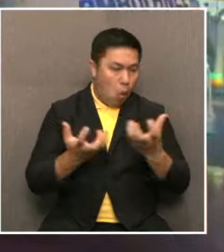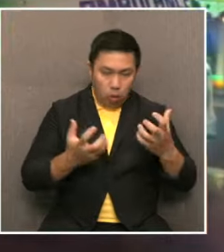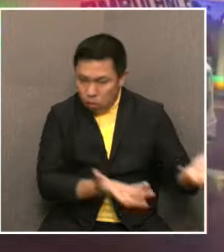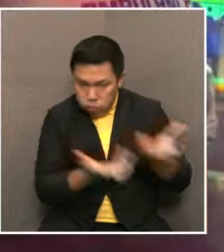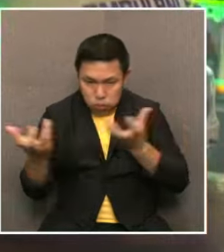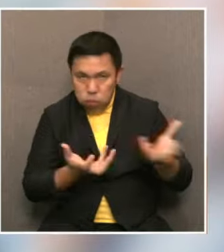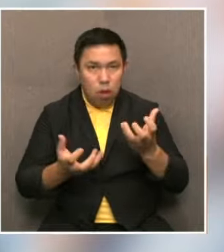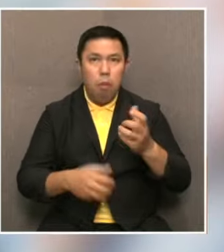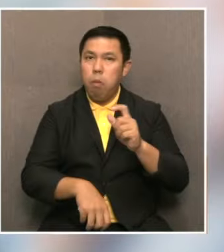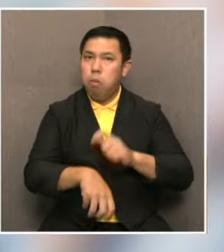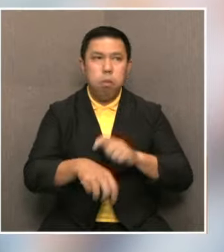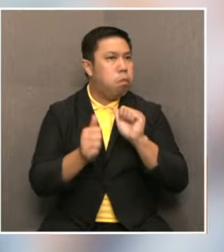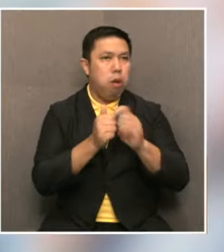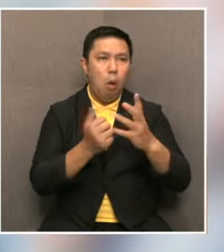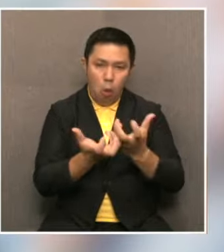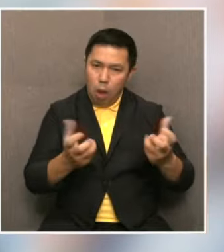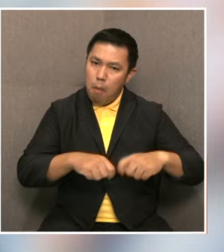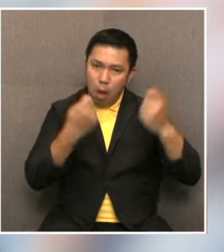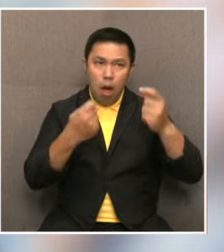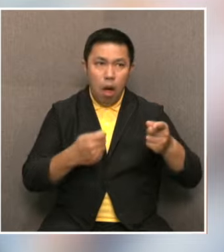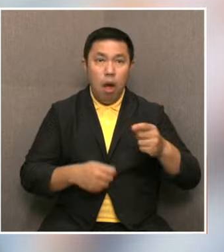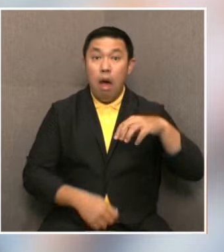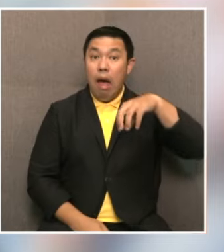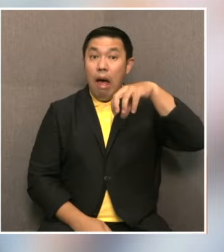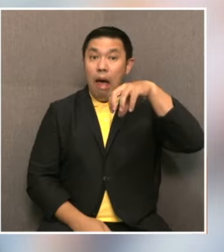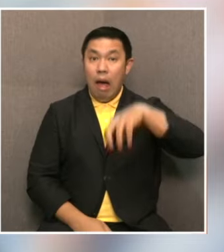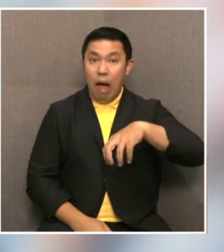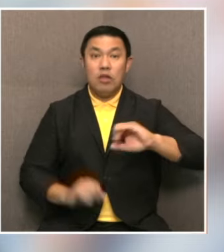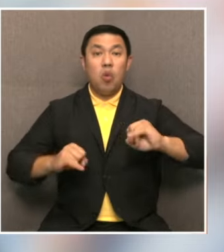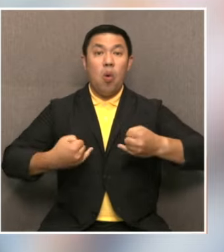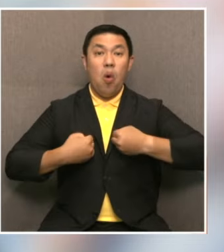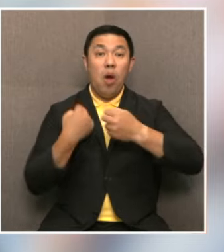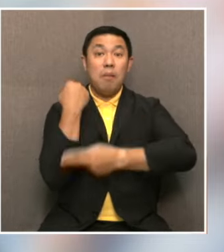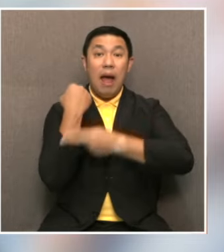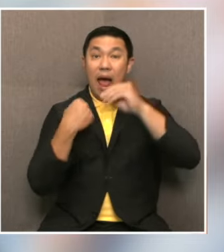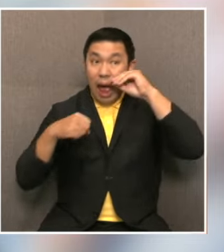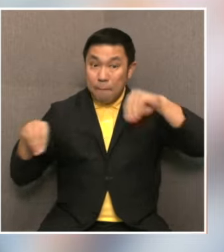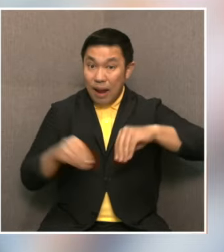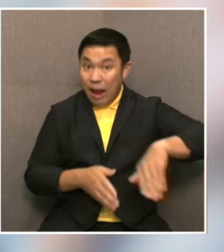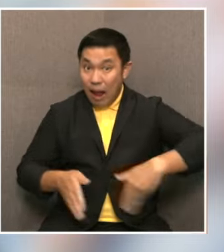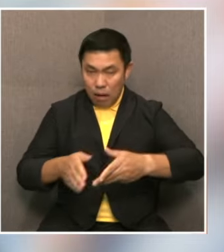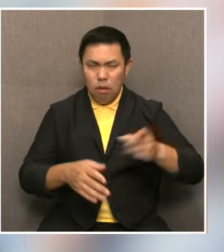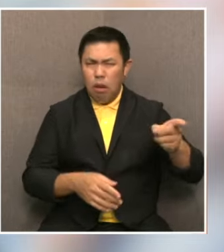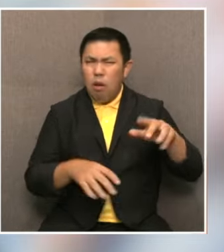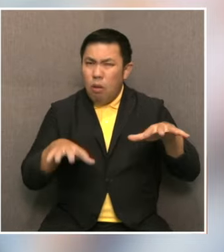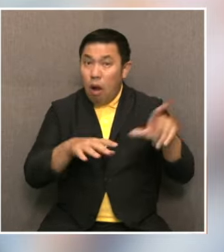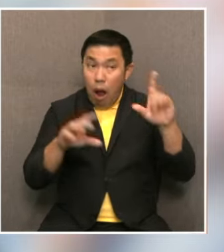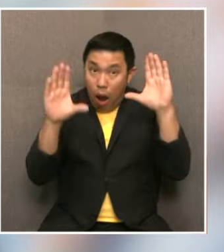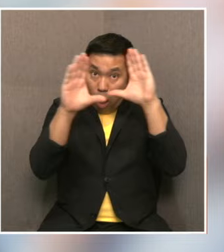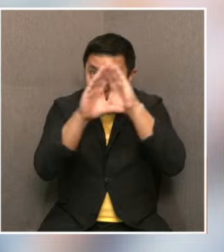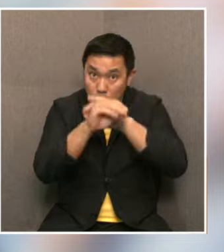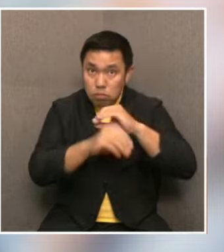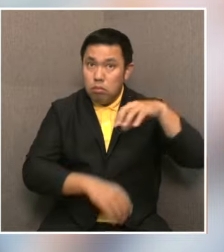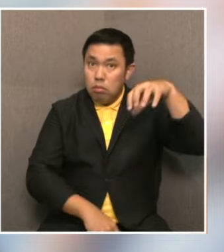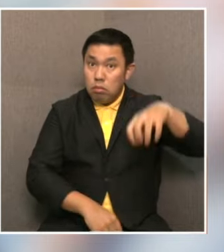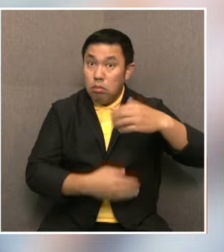ครับผู้ประกอบการที่พักริมน้ำเขให้ข้อมูลครับว่าโดยปกติแล้วเนี่ยหากว่าเขื่อนจะปล่อยน้ำในช่วงเวลากลางคืนก็จะ